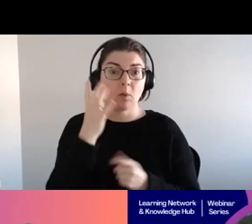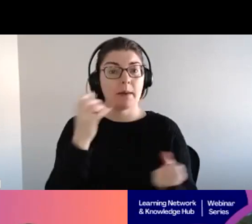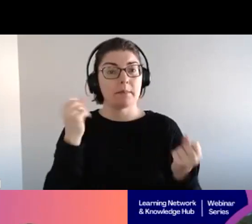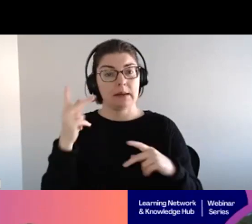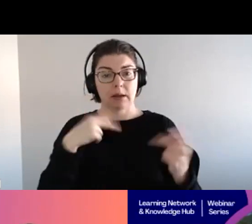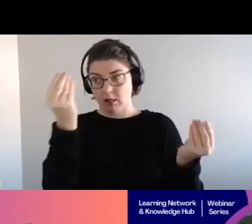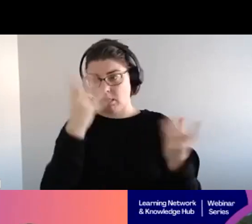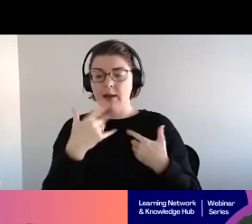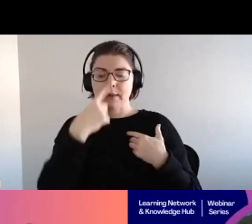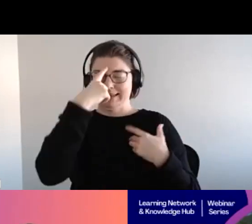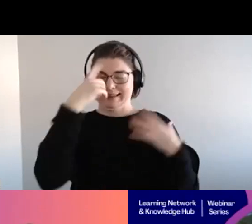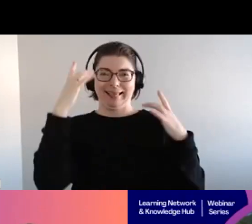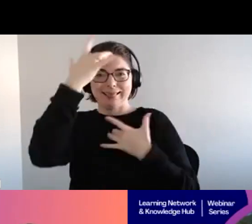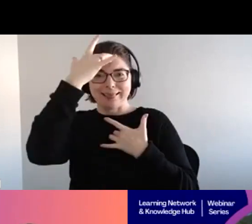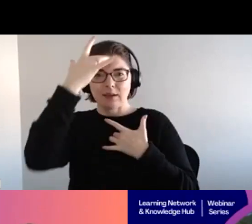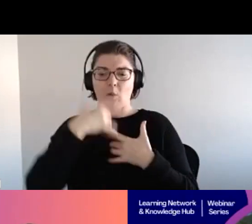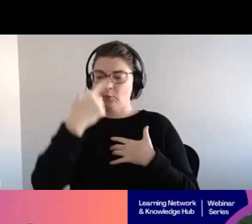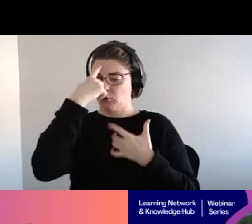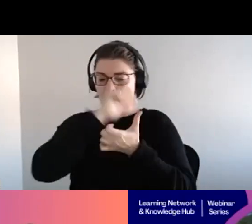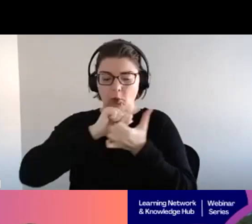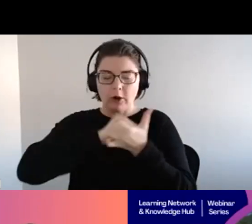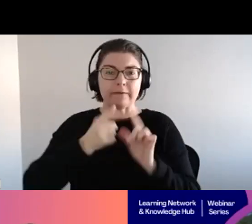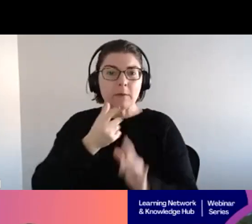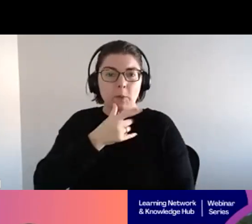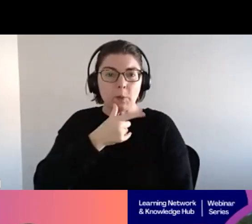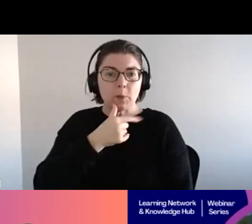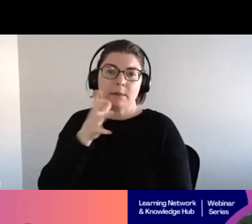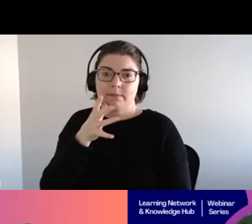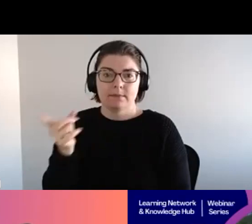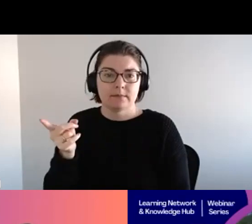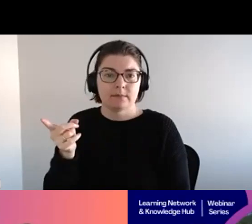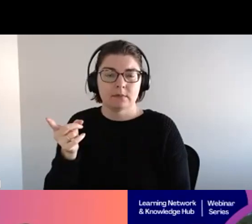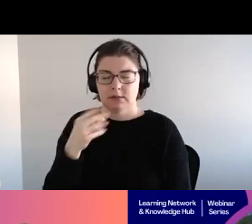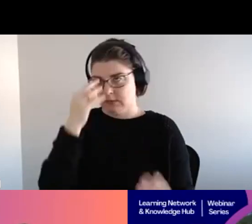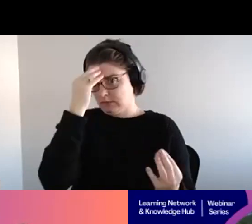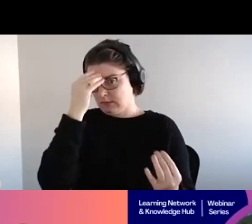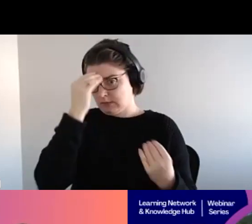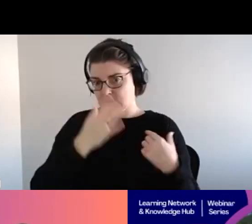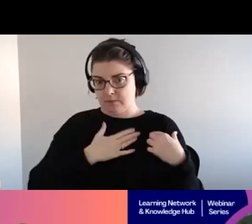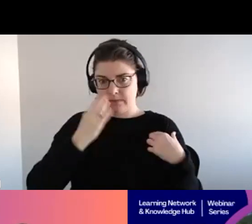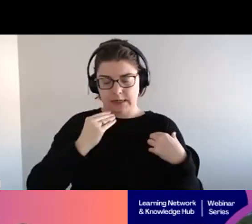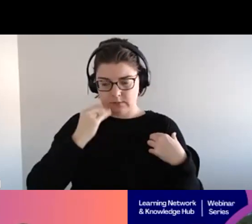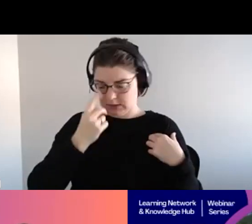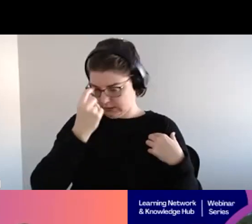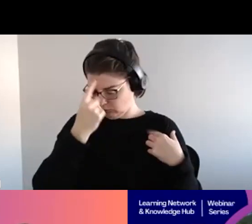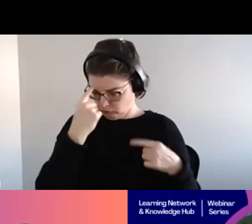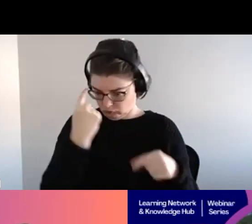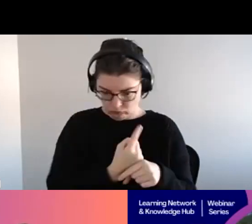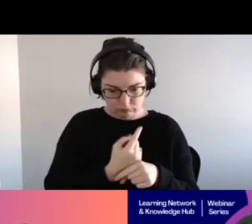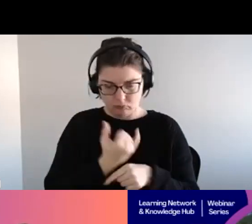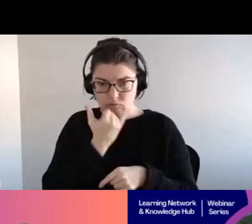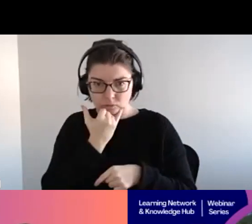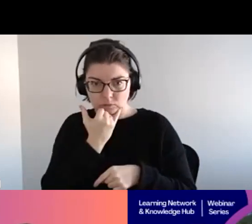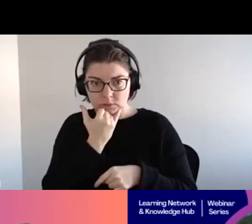donc bien expliqué que mon expérience était réelle parce que bien des gens me disaient que j'étais donc programmée par ma mère